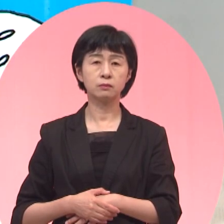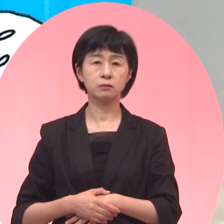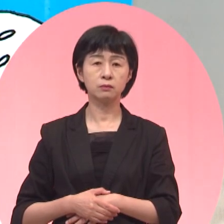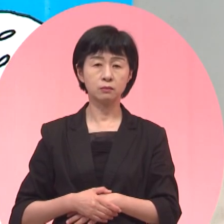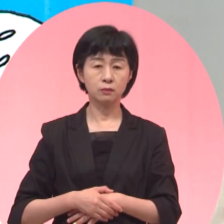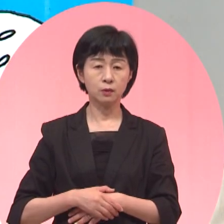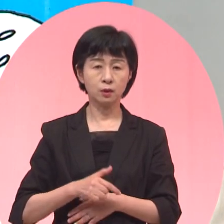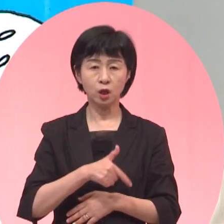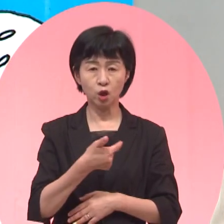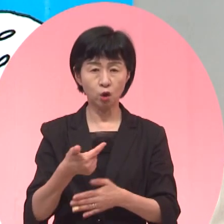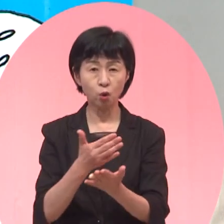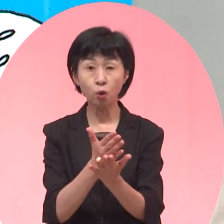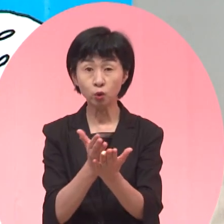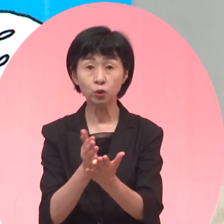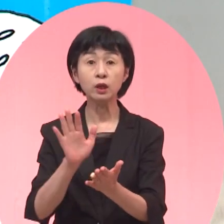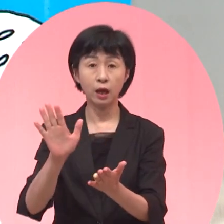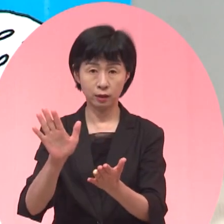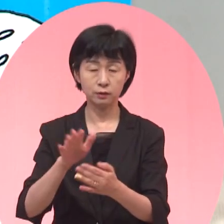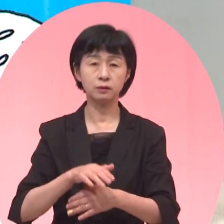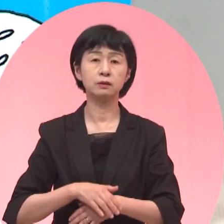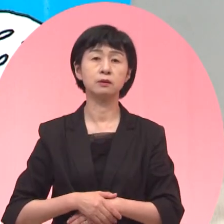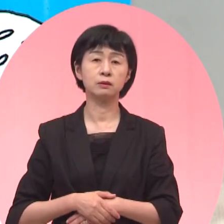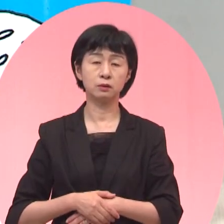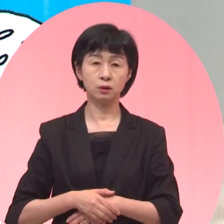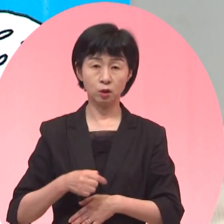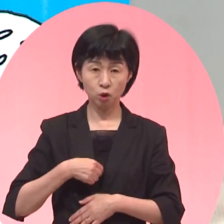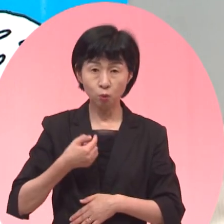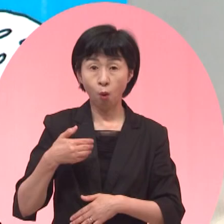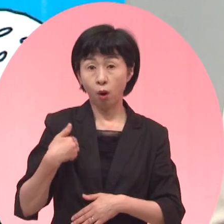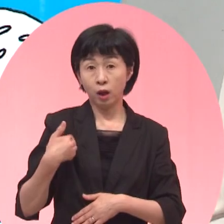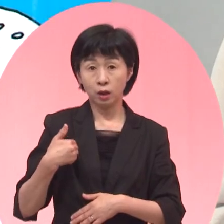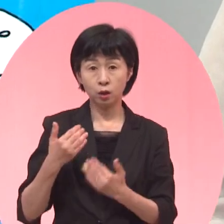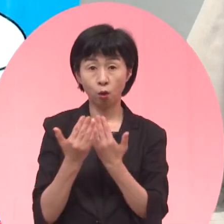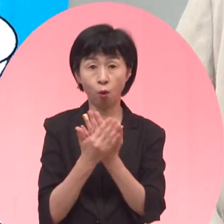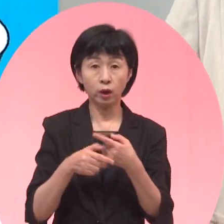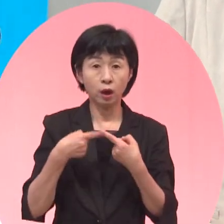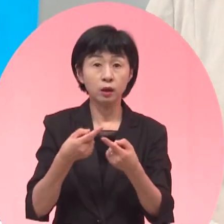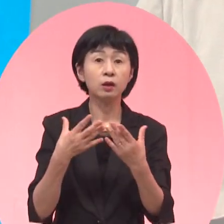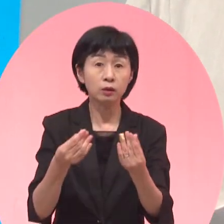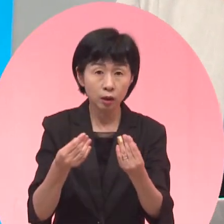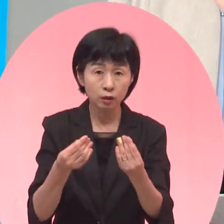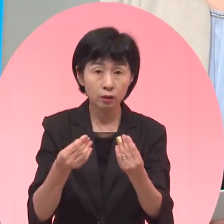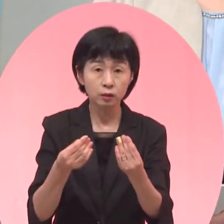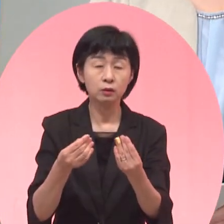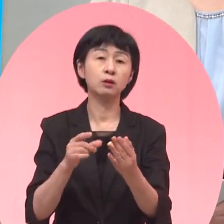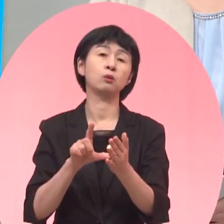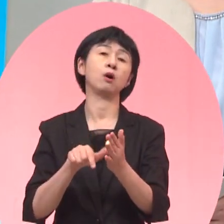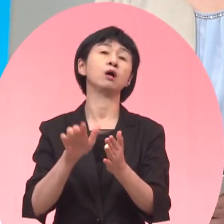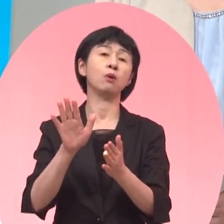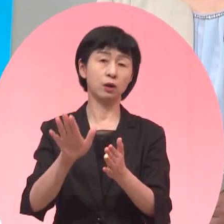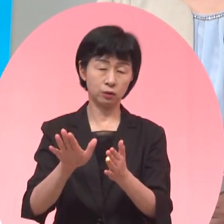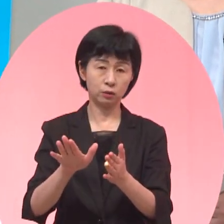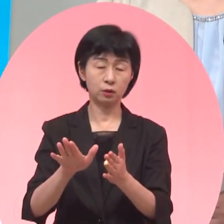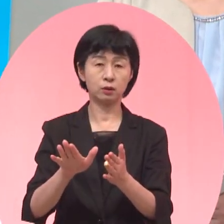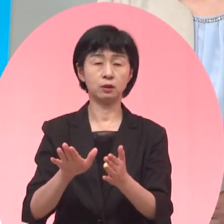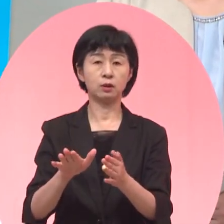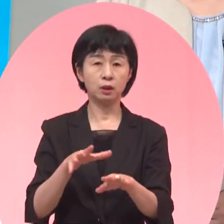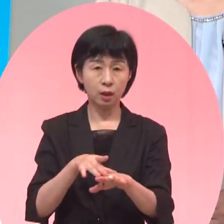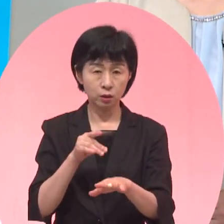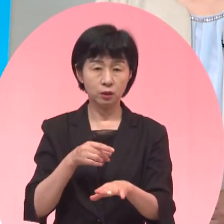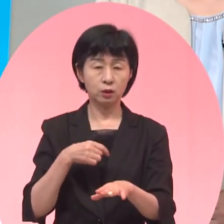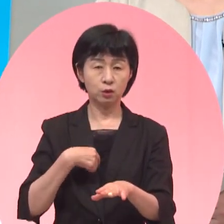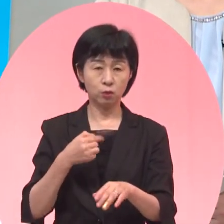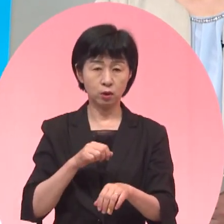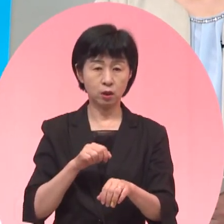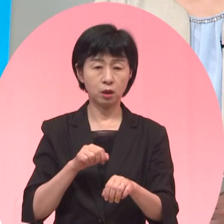いろいろ種類があるんですね。知らないうちに保険に加入していたという場合もあるので、まず最初に